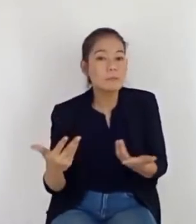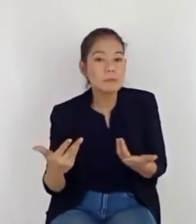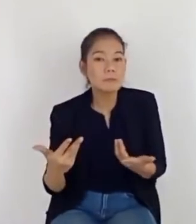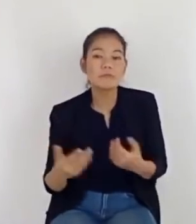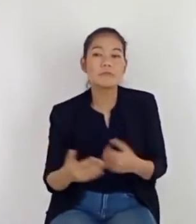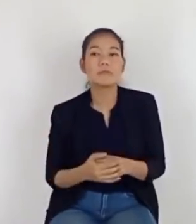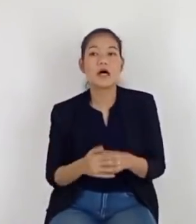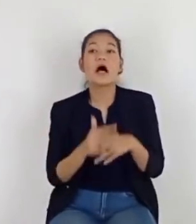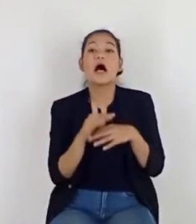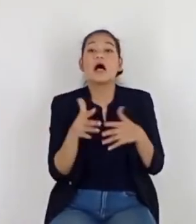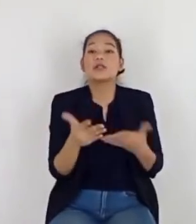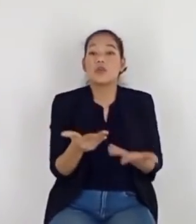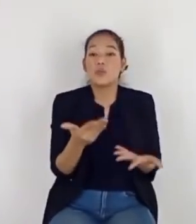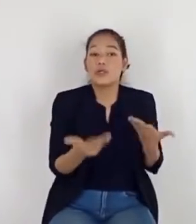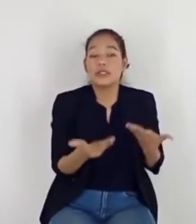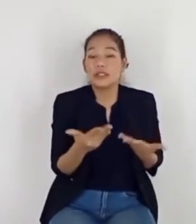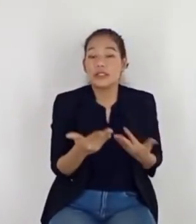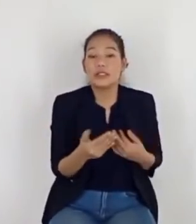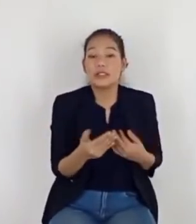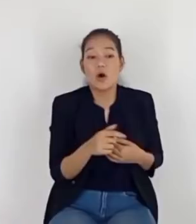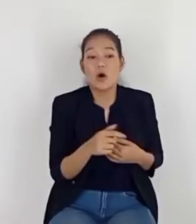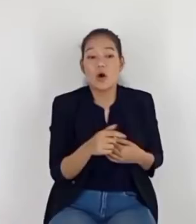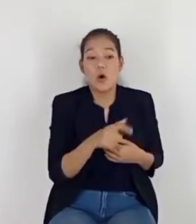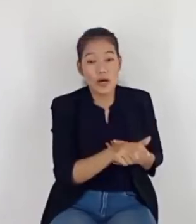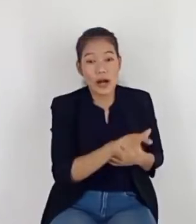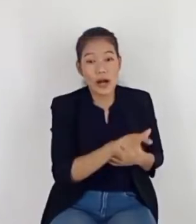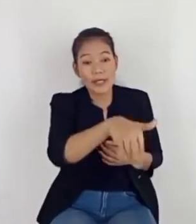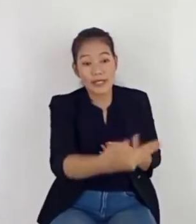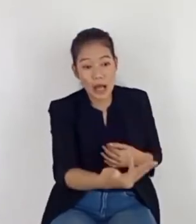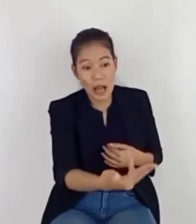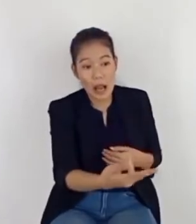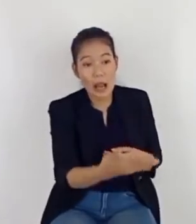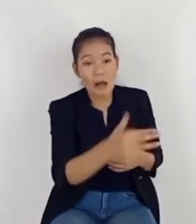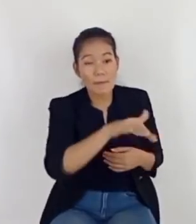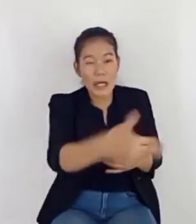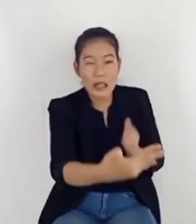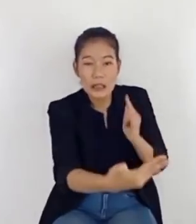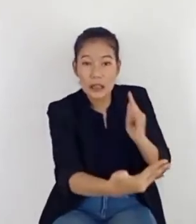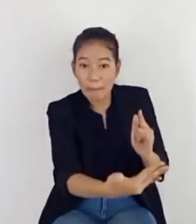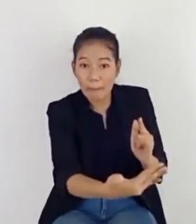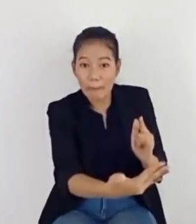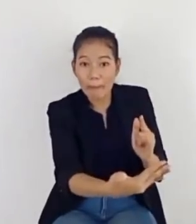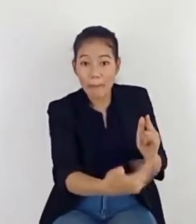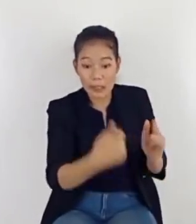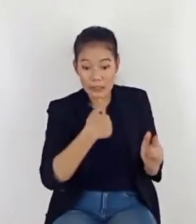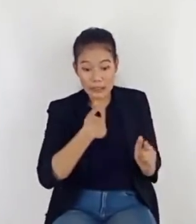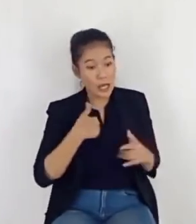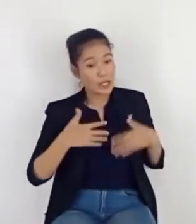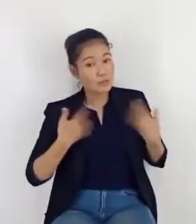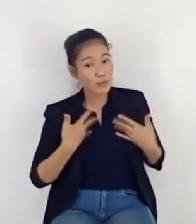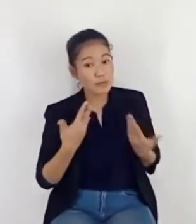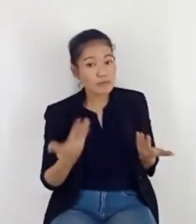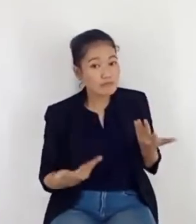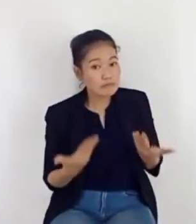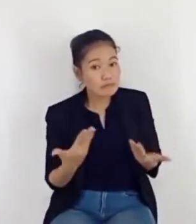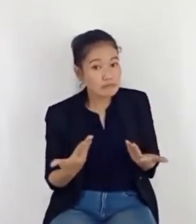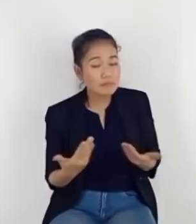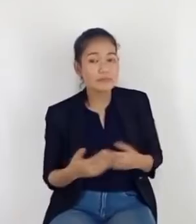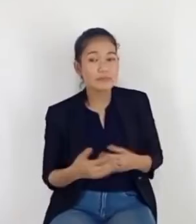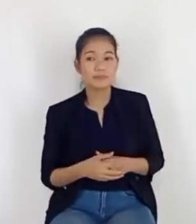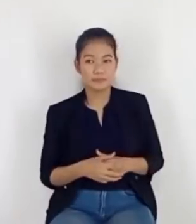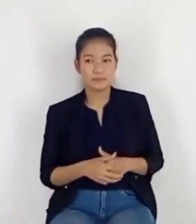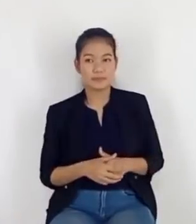Atau pada saat orang tidak bisa hidup lagi, apakah kita bisa merasakan penghiburan tersebut?